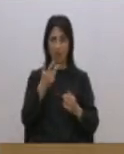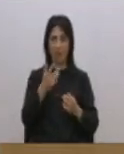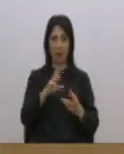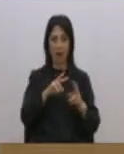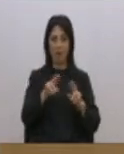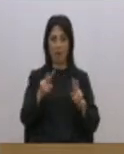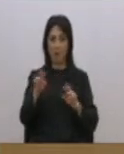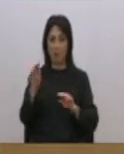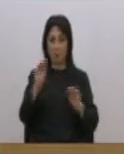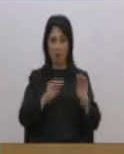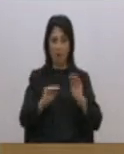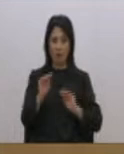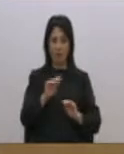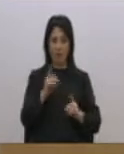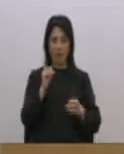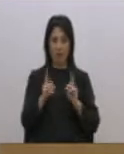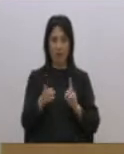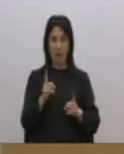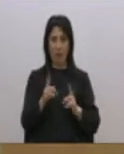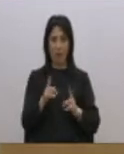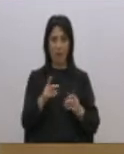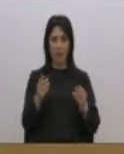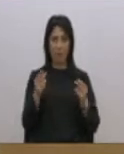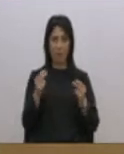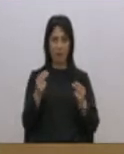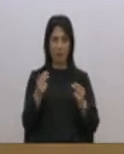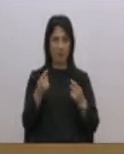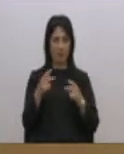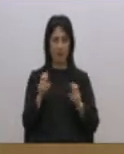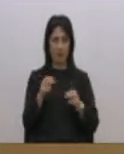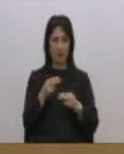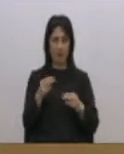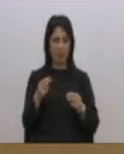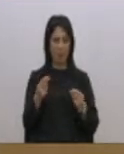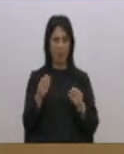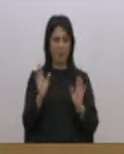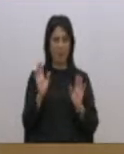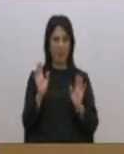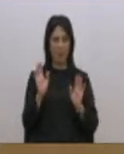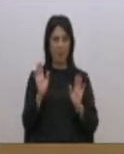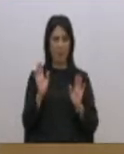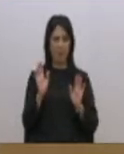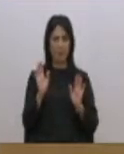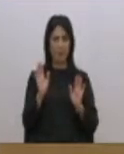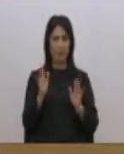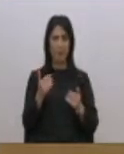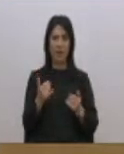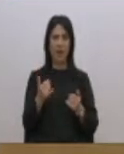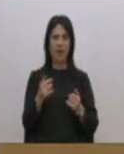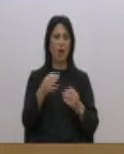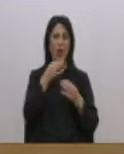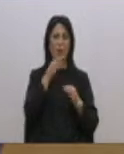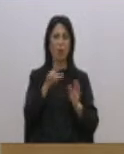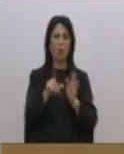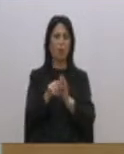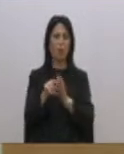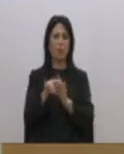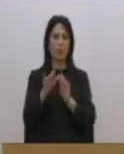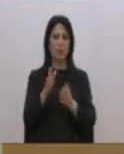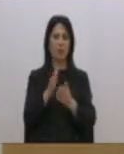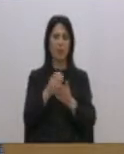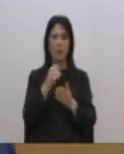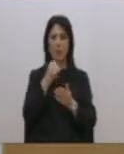analogie bizmokwana, realobis, pina sebi, sushoate mari, pina sebi, ahlas, ne bizmir ce srebu, sakmezna,